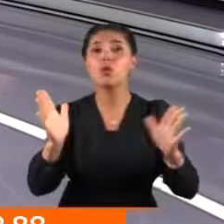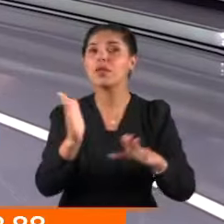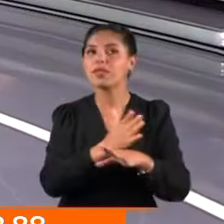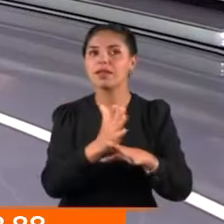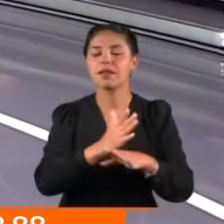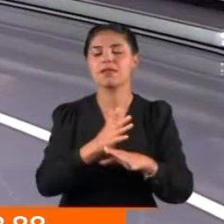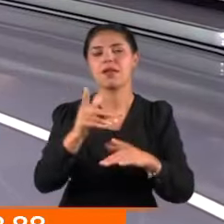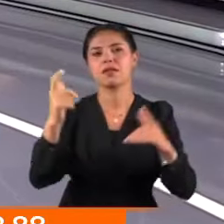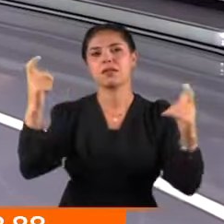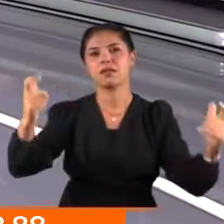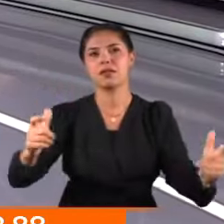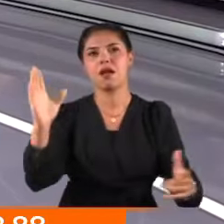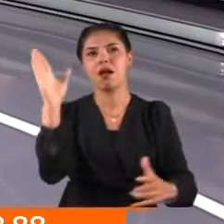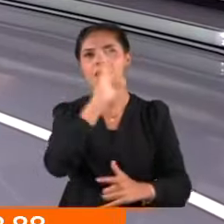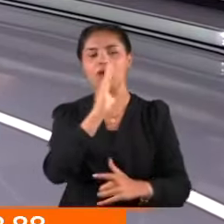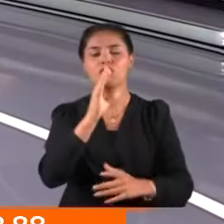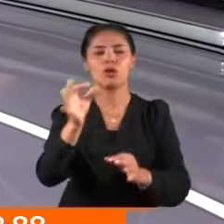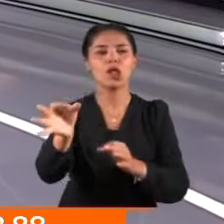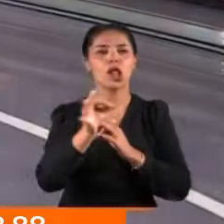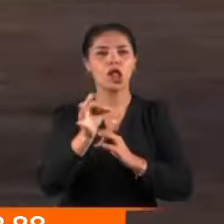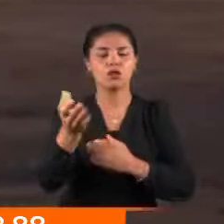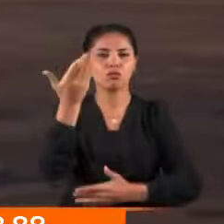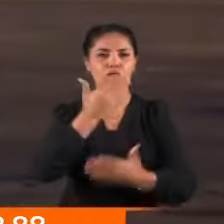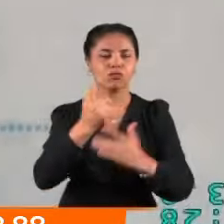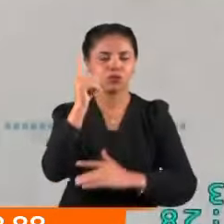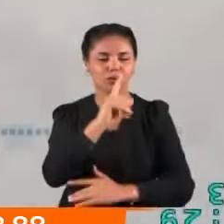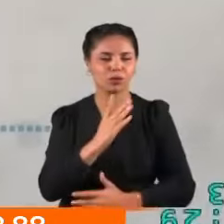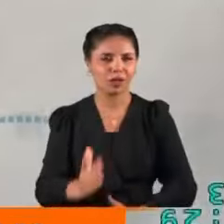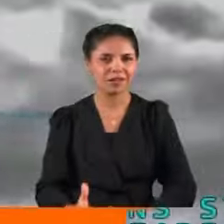saha ajanlarının istihbaratları.